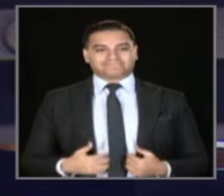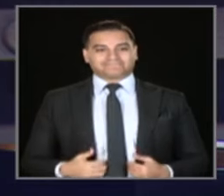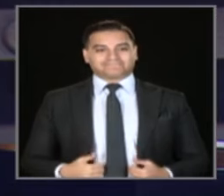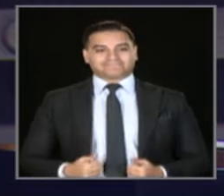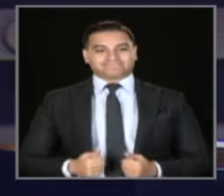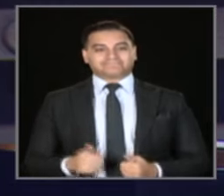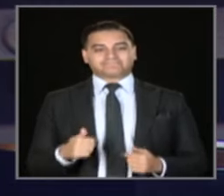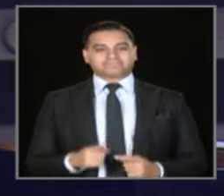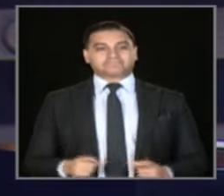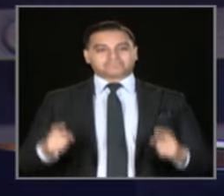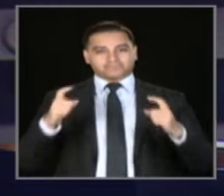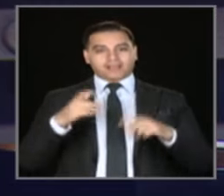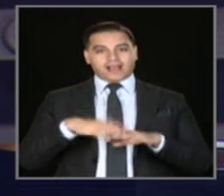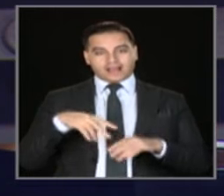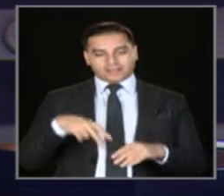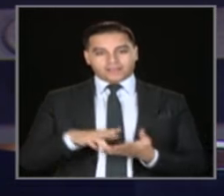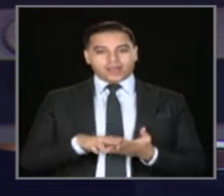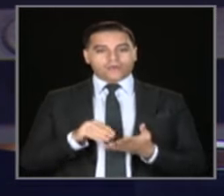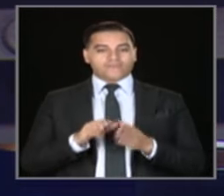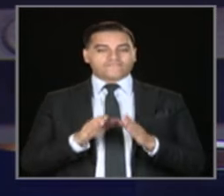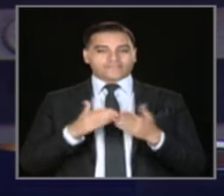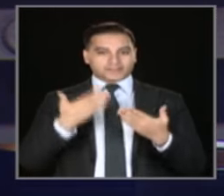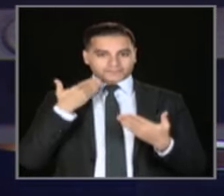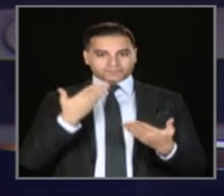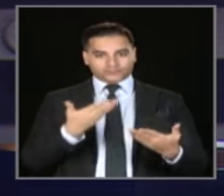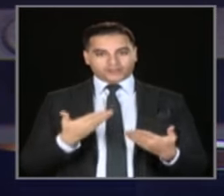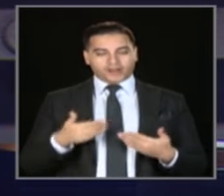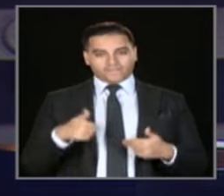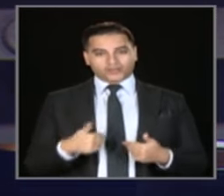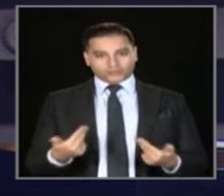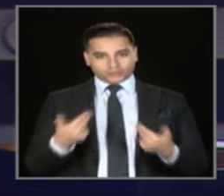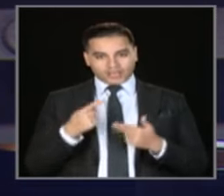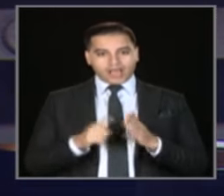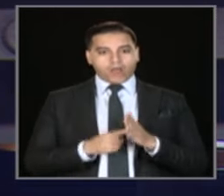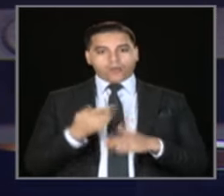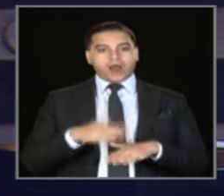النهاردة عندنا مباراة في دور الثمانية، وأول فريق مشرفنا في الاستوديو أول المجموعة الأولى،